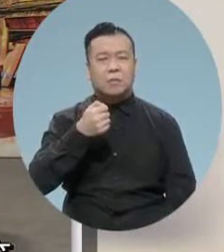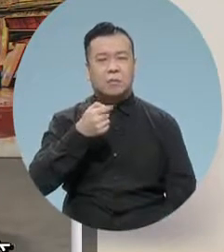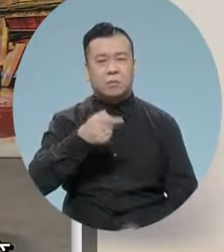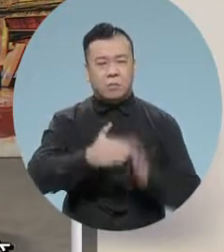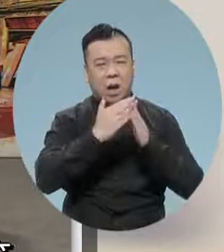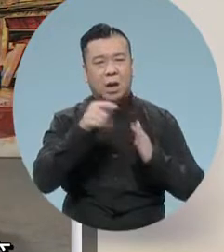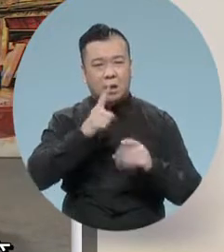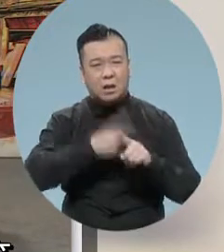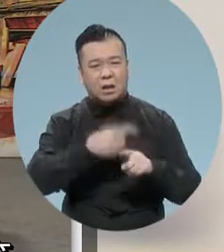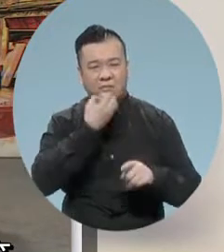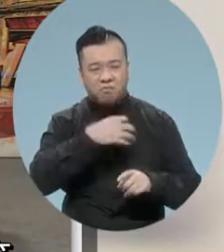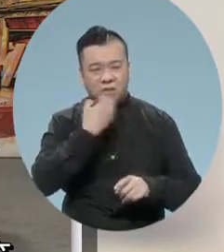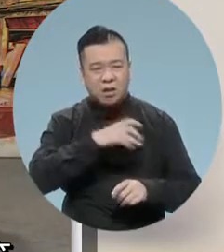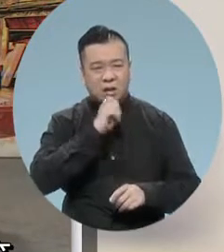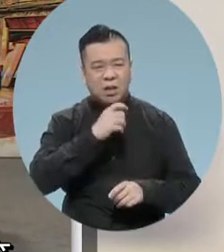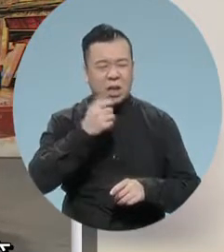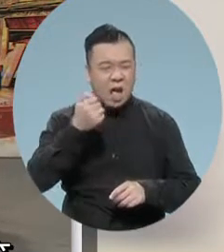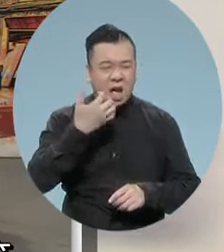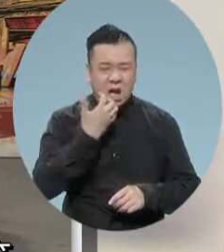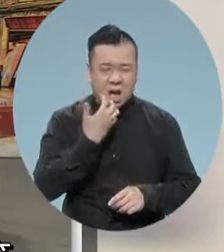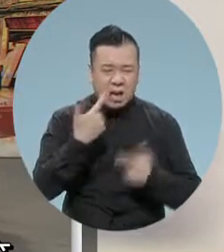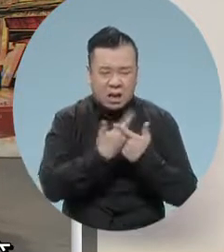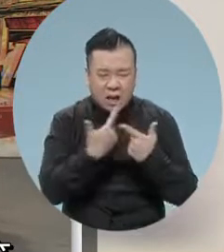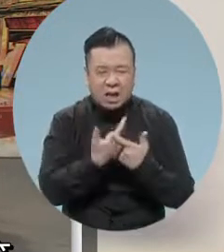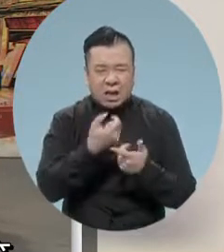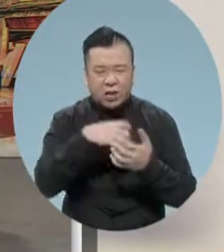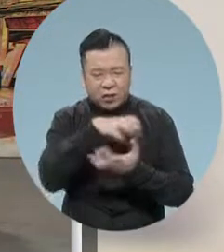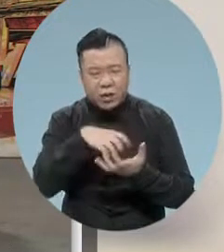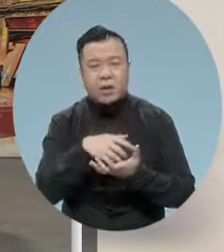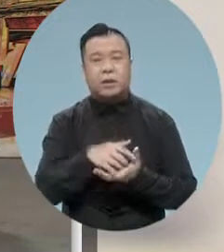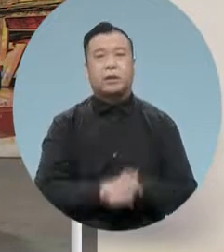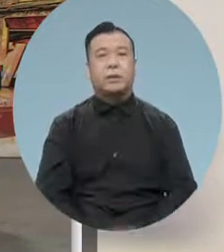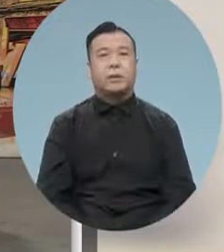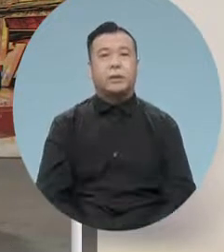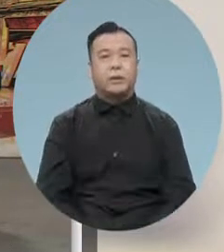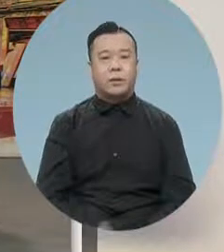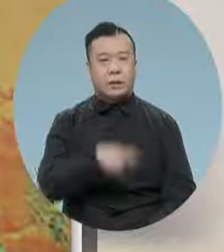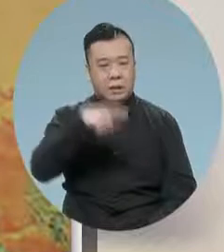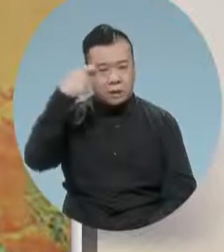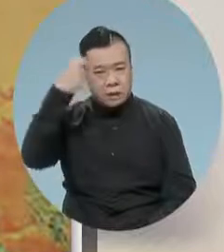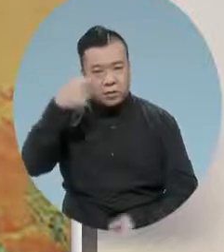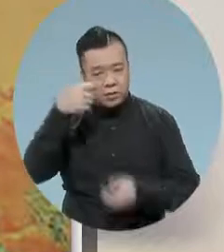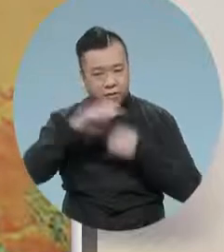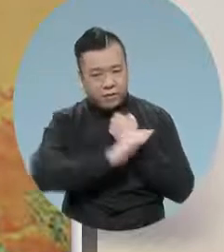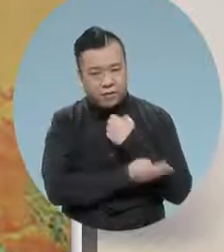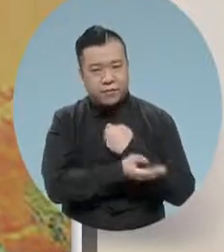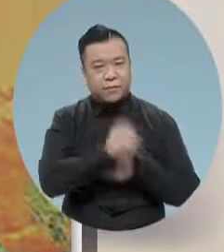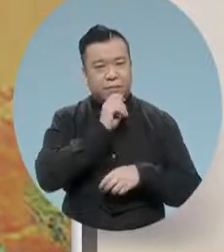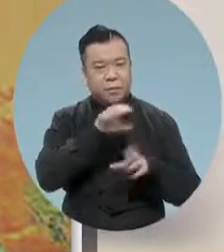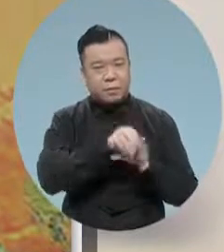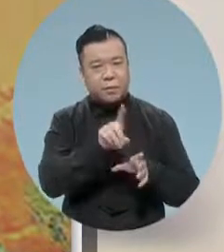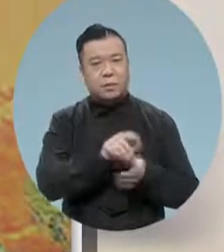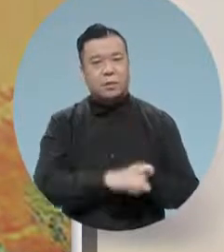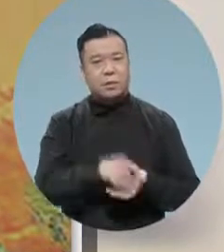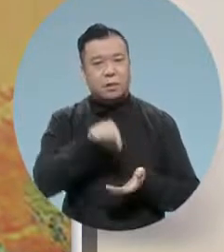立国的时候都是经历了很多的战争啊、动乱等等。所以呢，往往在社会主义的宪法里面呢，都会提及